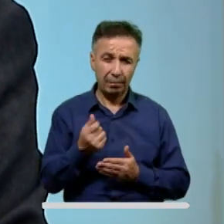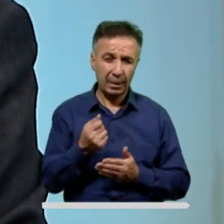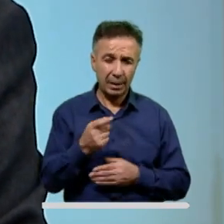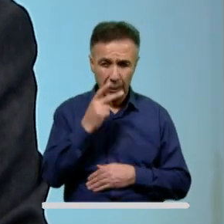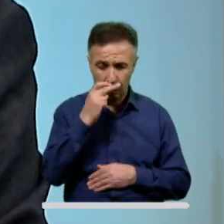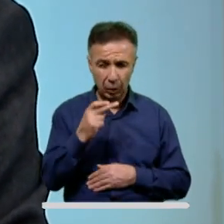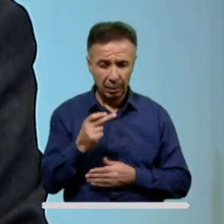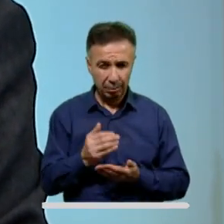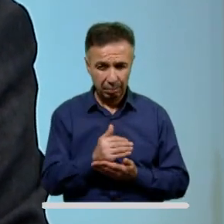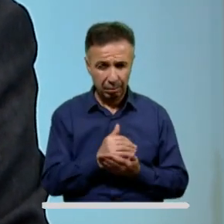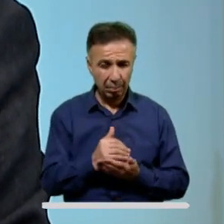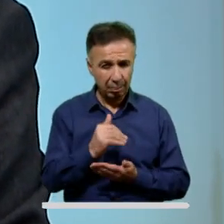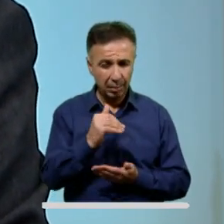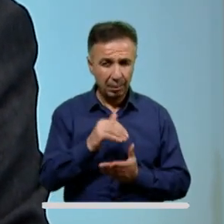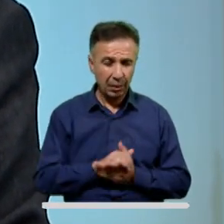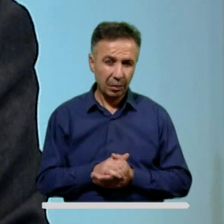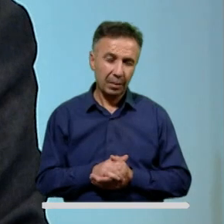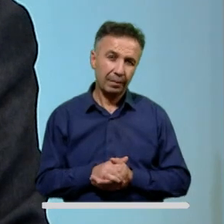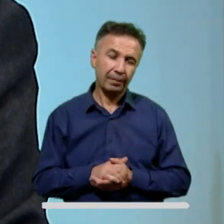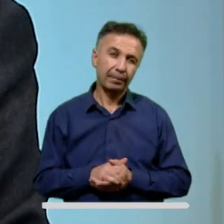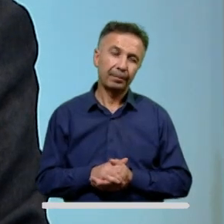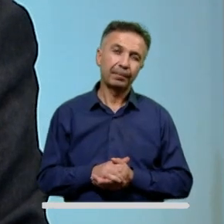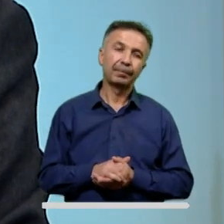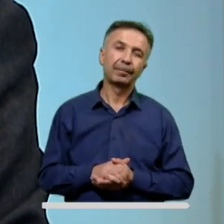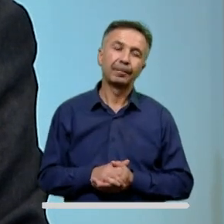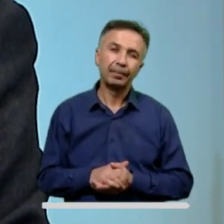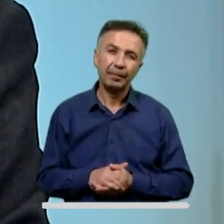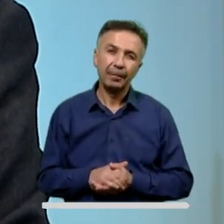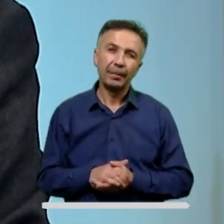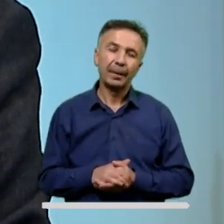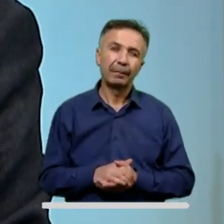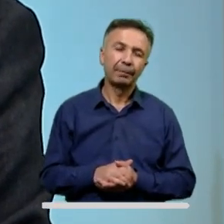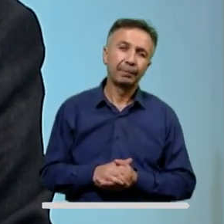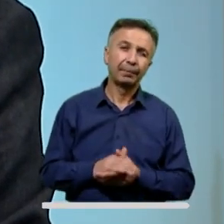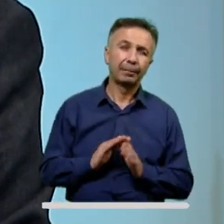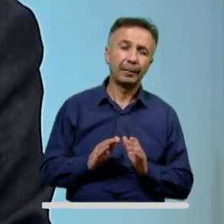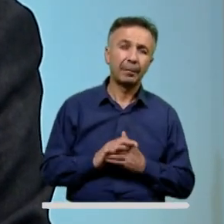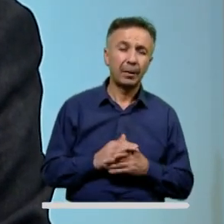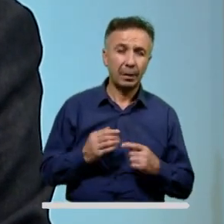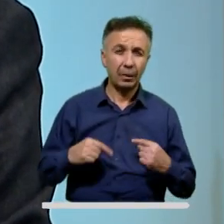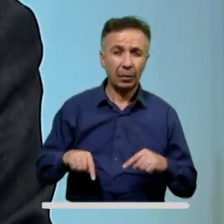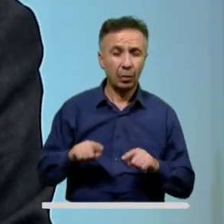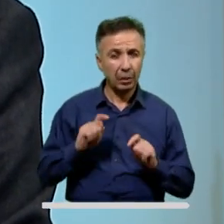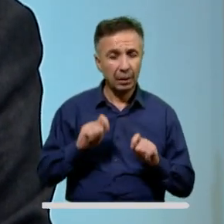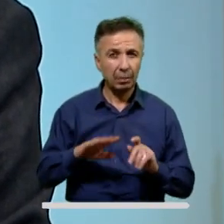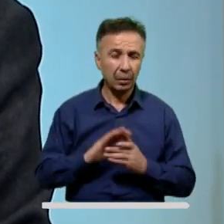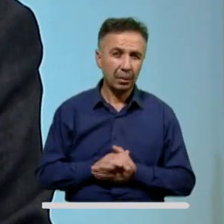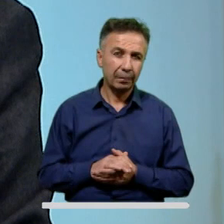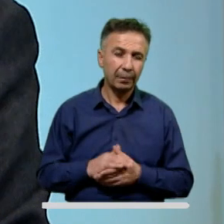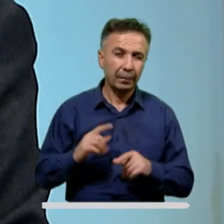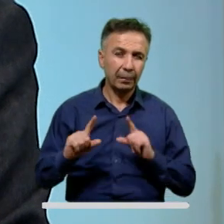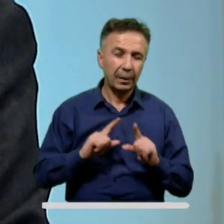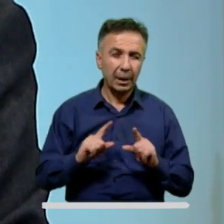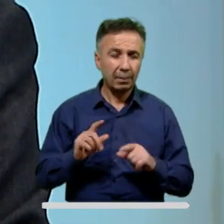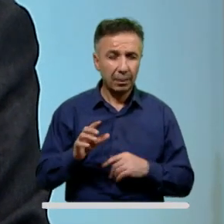falan diyorlar az buçuk. Hmm. Onlar biliyorlar, oradan duyuyorum. Fakat biz şunu yapmıyoruz.